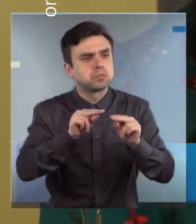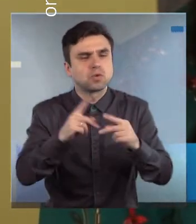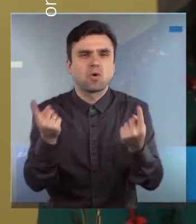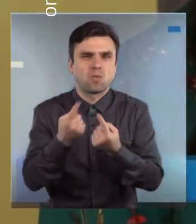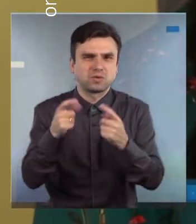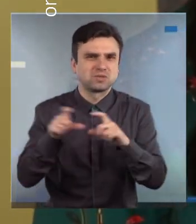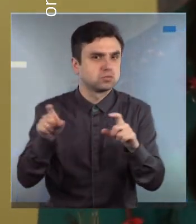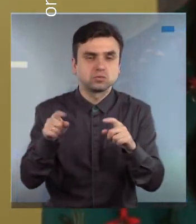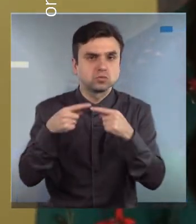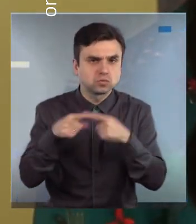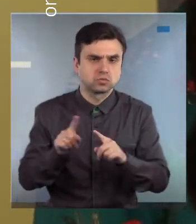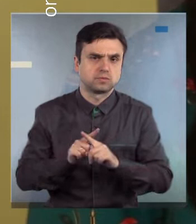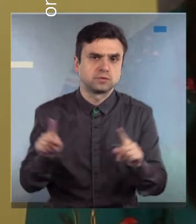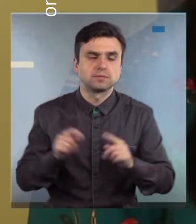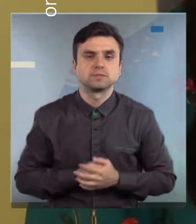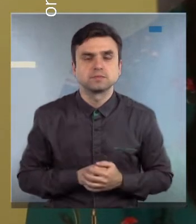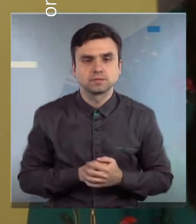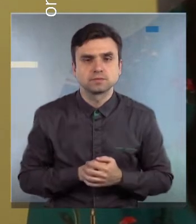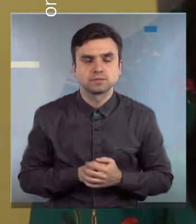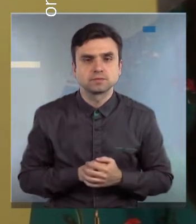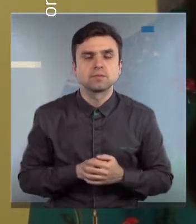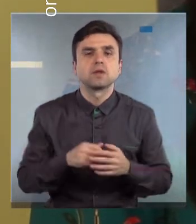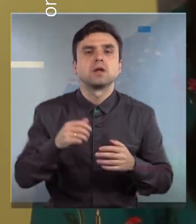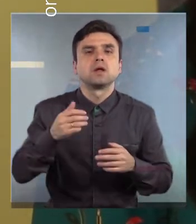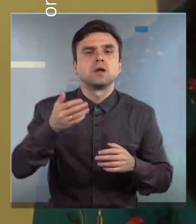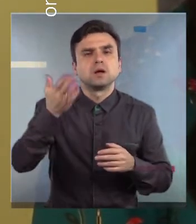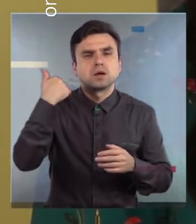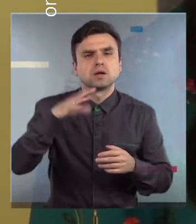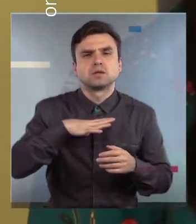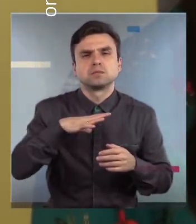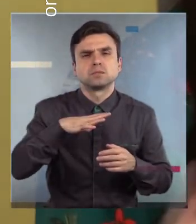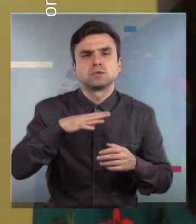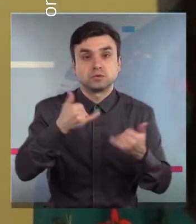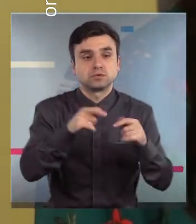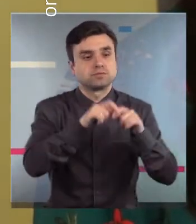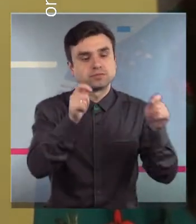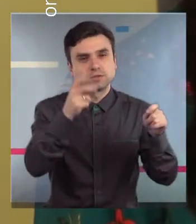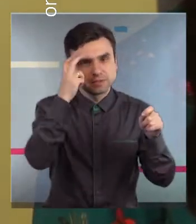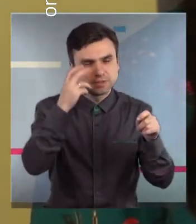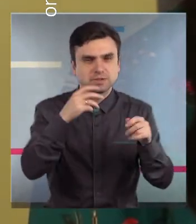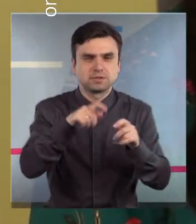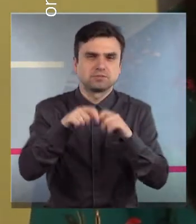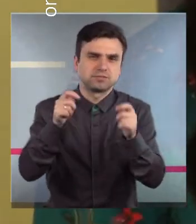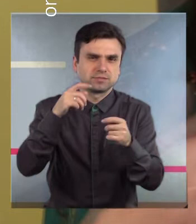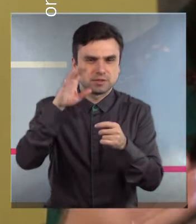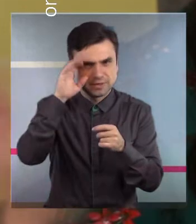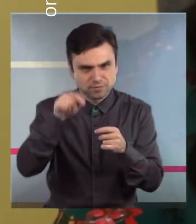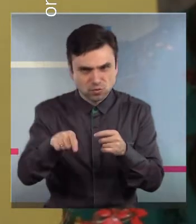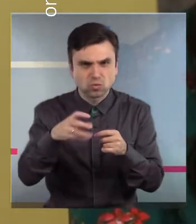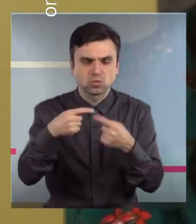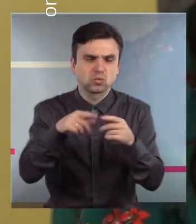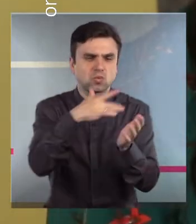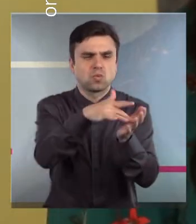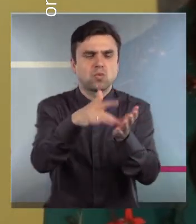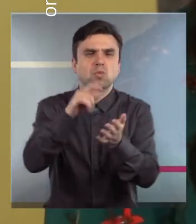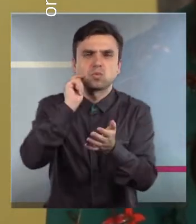був в Києві, второй в Кривом Розі, буде по всім городам мільйонникам проходити. Що ми розказуємо? Ми розказуємо про змінення, які будуть в этом году, про те, як